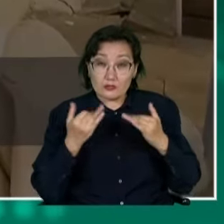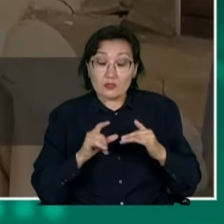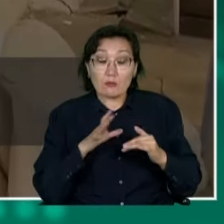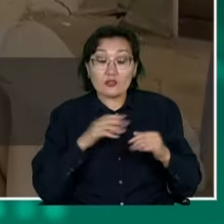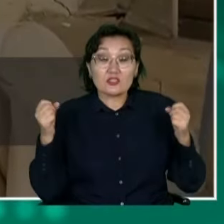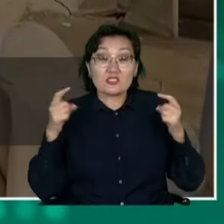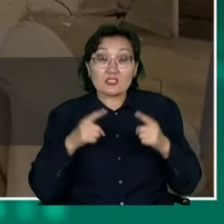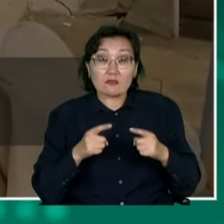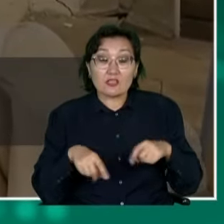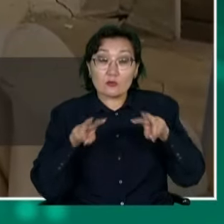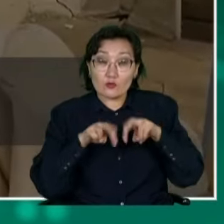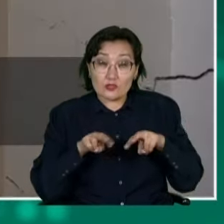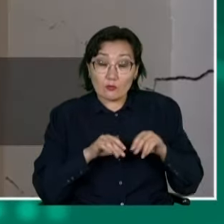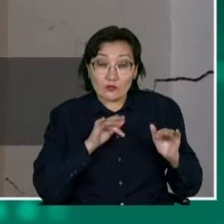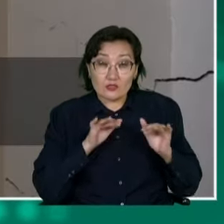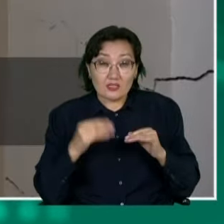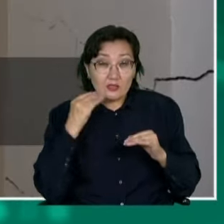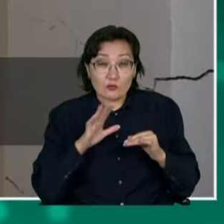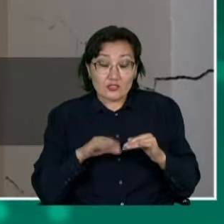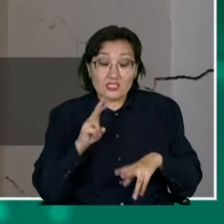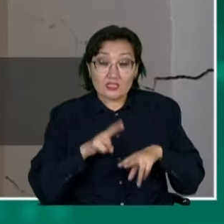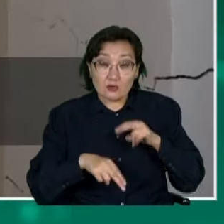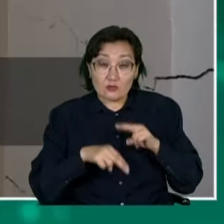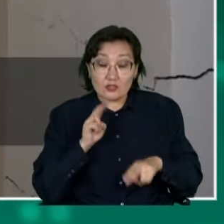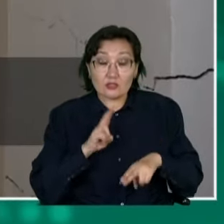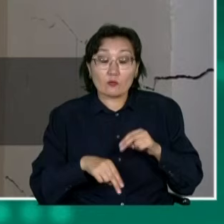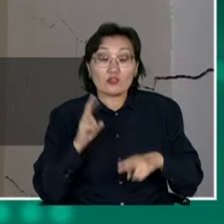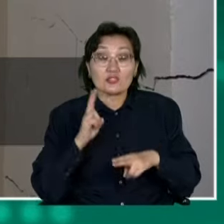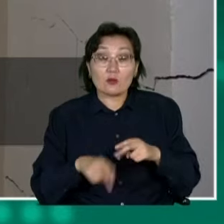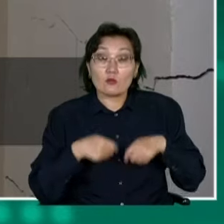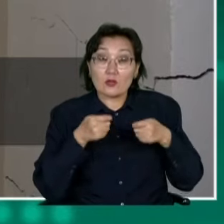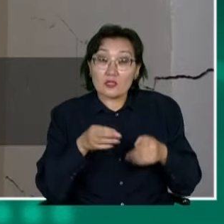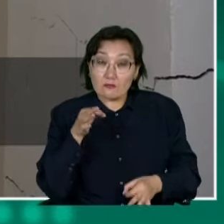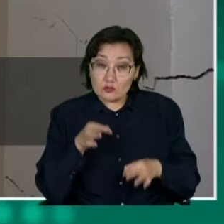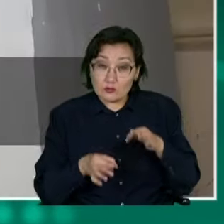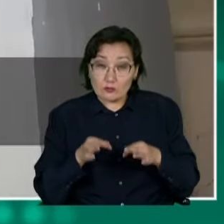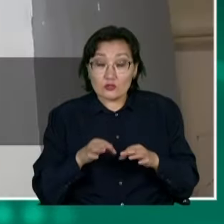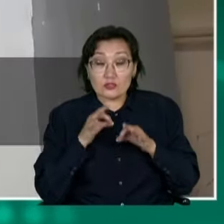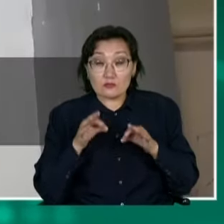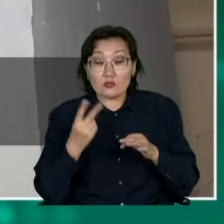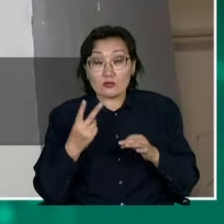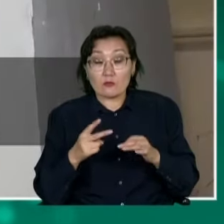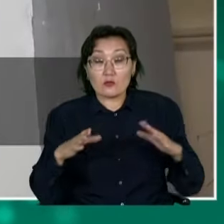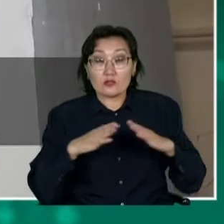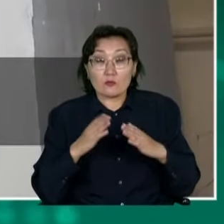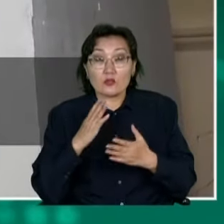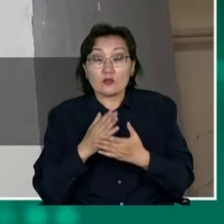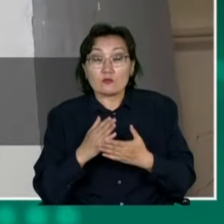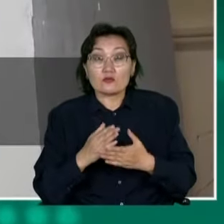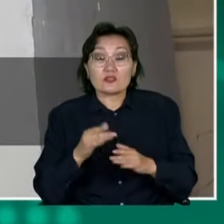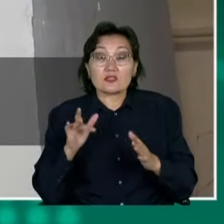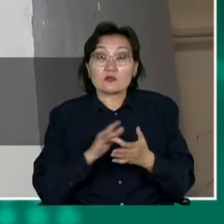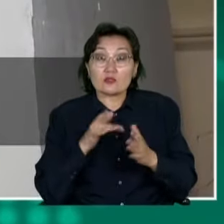известно, что расследование по делу о некачественном строительстве завершили и передали в суд. Отмечу, два дома обошлись бюджету